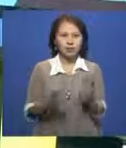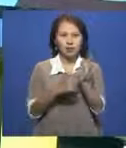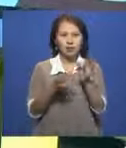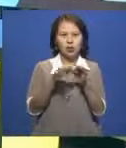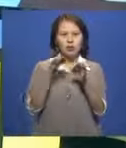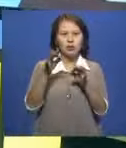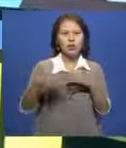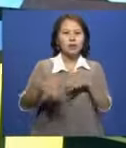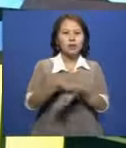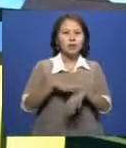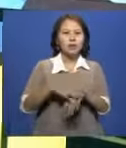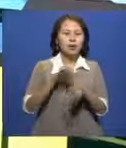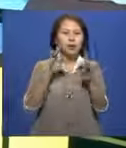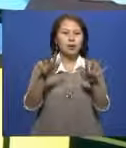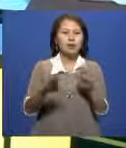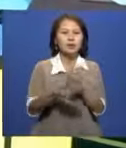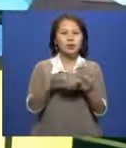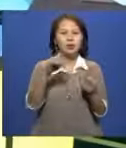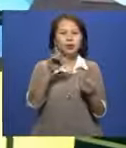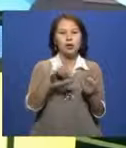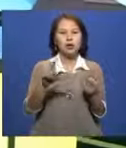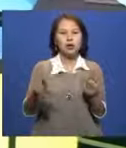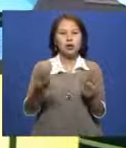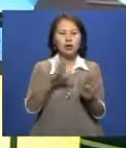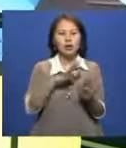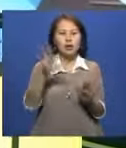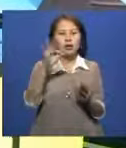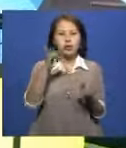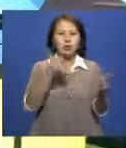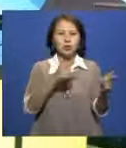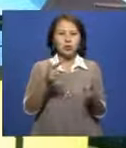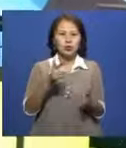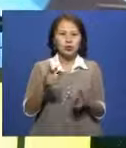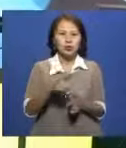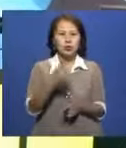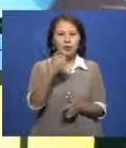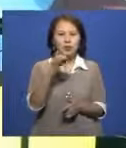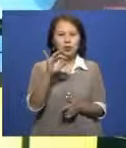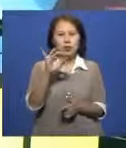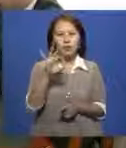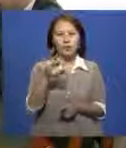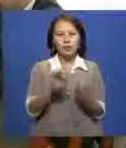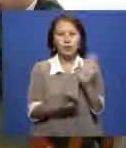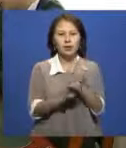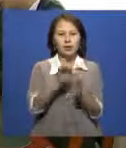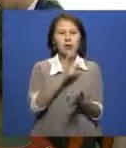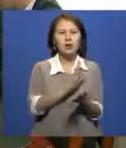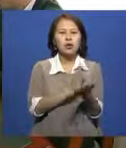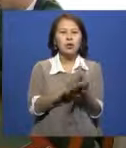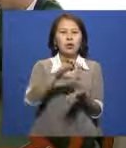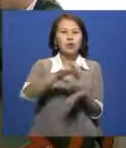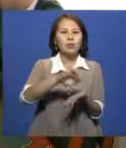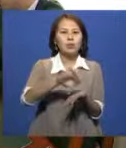Қарағанды облысында еліміздің парламент сенаты депутаттарын сайлау науқанына дайындық қызу жүруде. Қазан айының бірінде өтетін саяси ауқымды